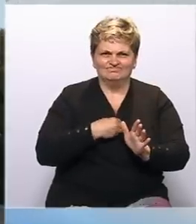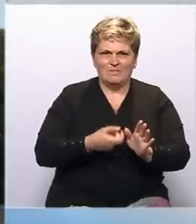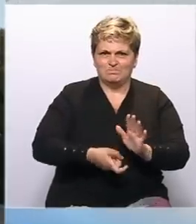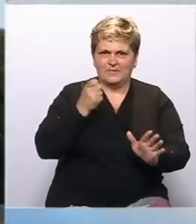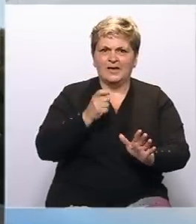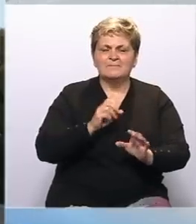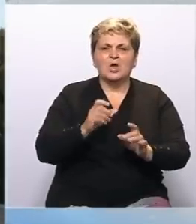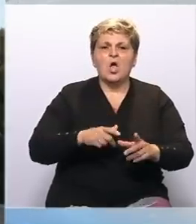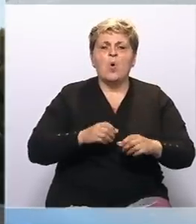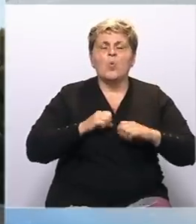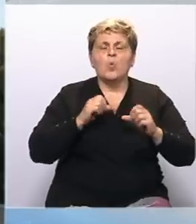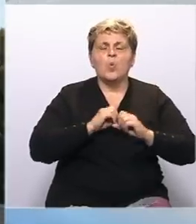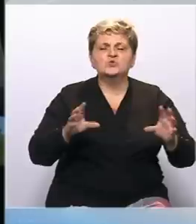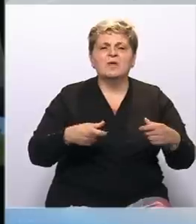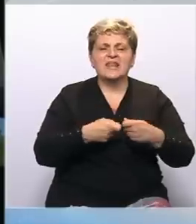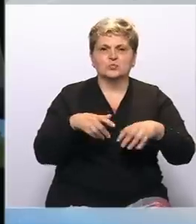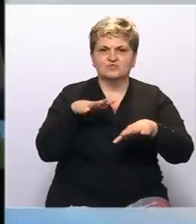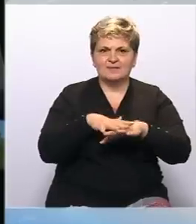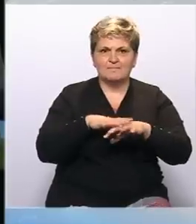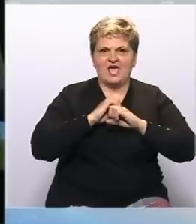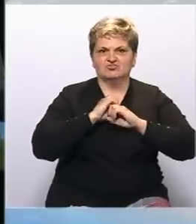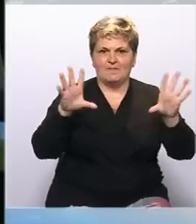likvidirao, prenosio je uživo na društvenim mrežama.